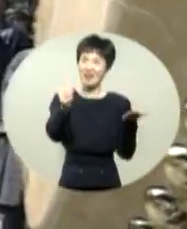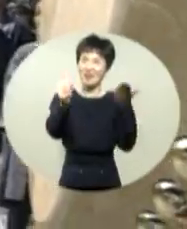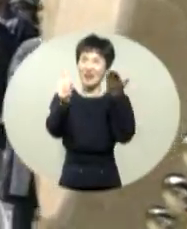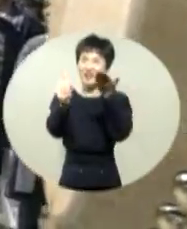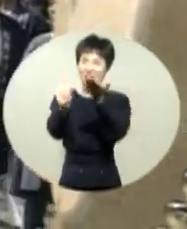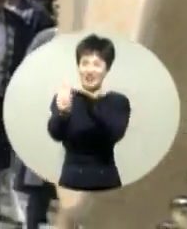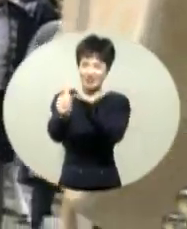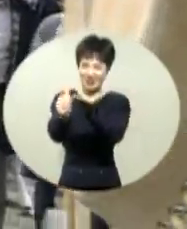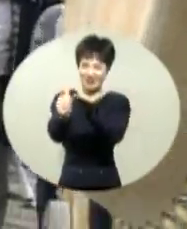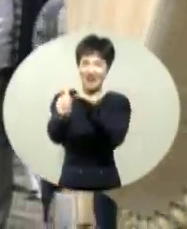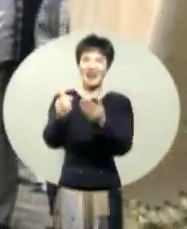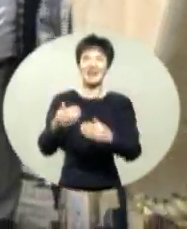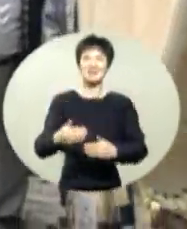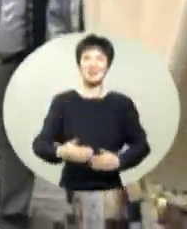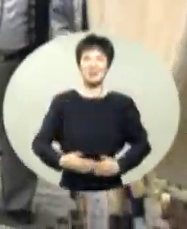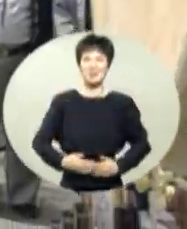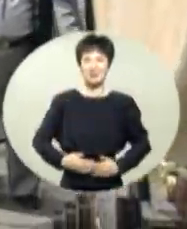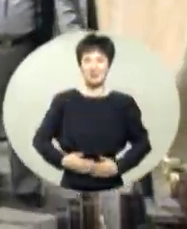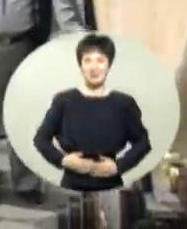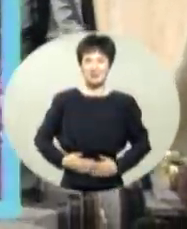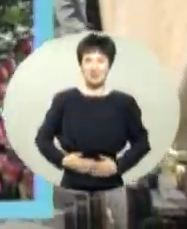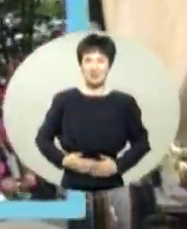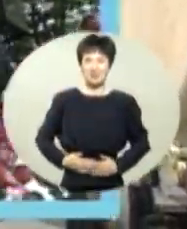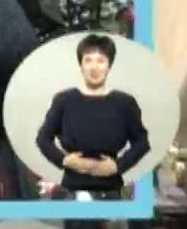にしました。